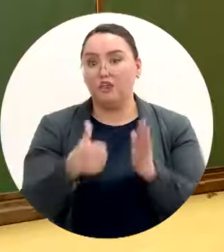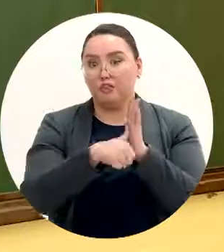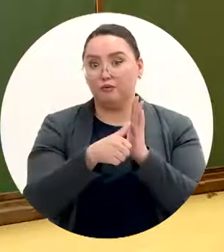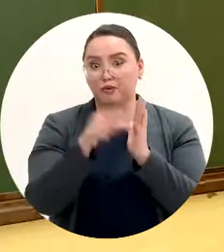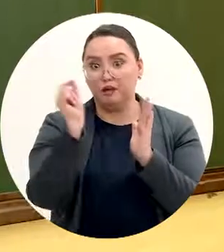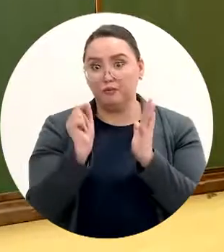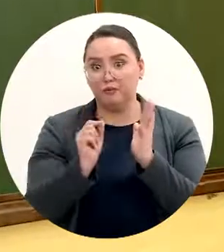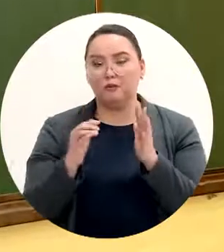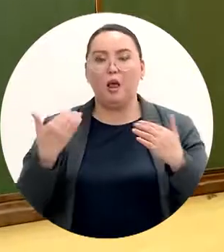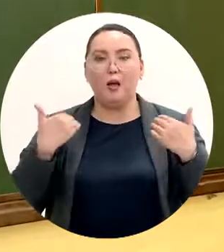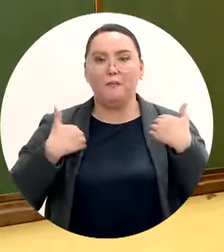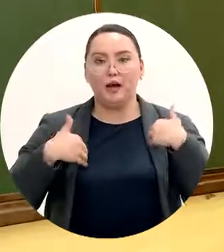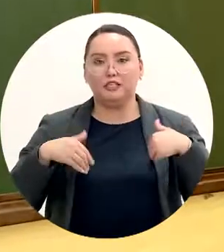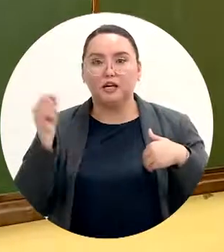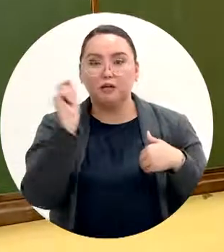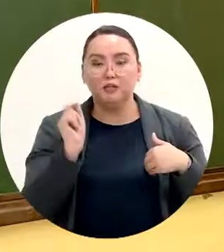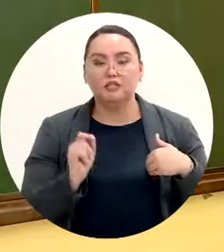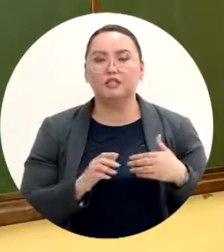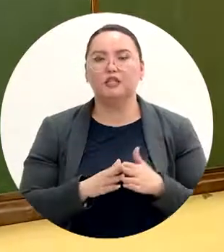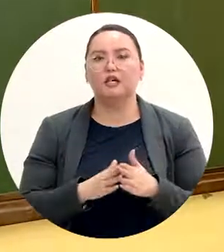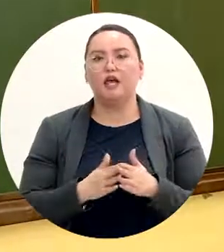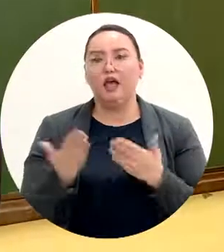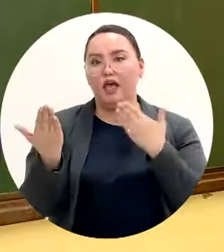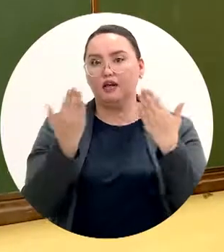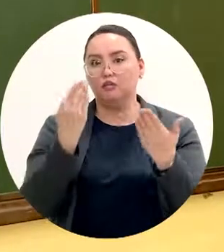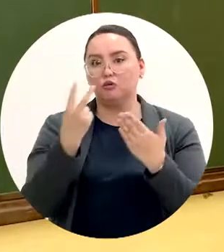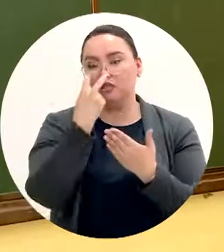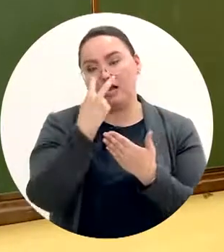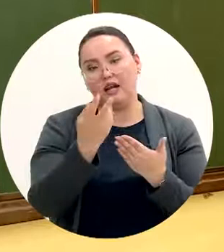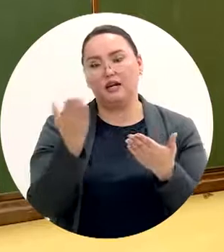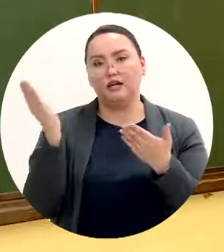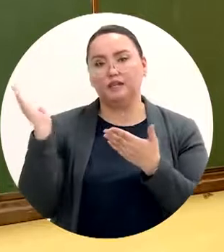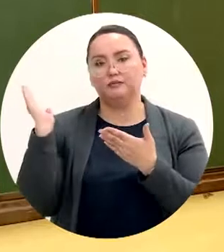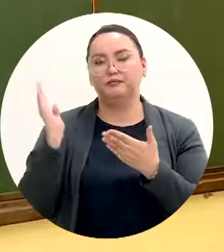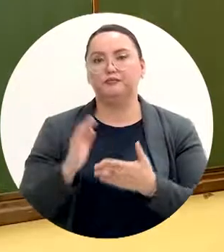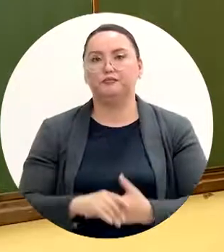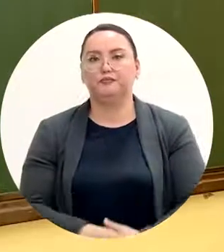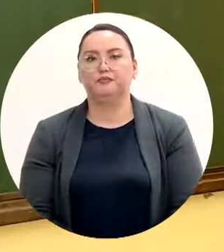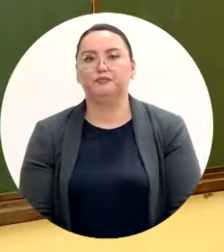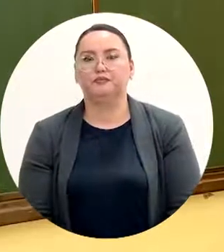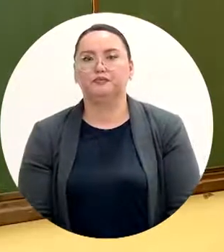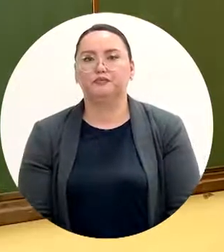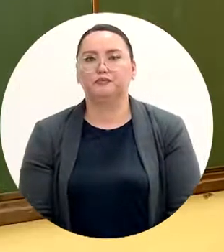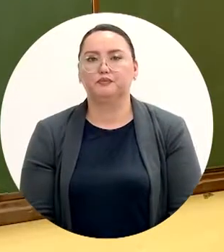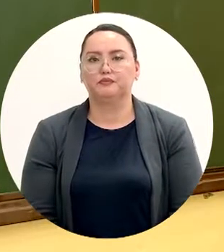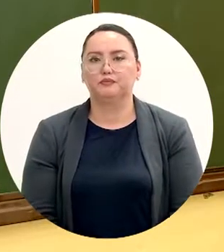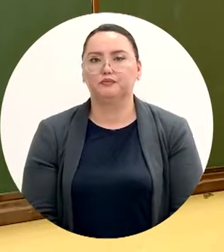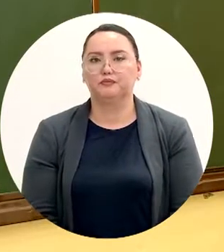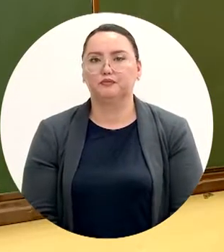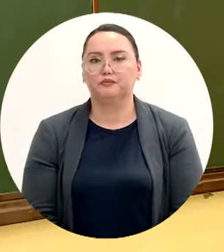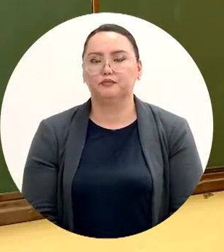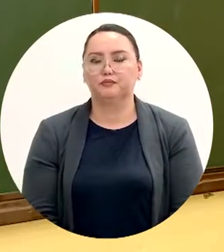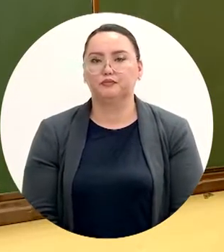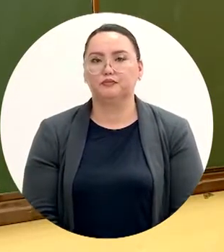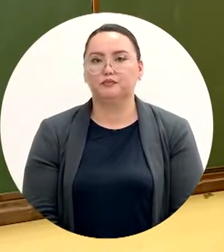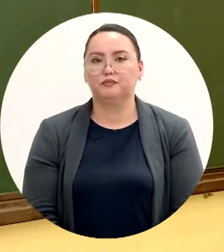За хүүхдүүдээ та тэмдэгтээ бичсэн бол багш нь хэрхэн бичих вэ гэснийг самбар дээр бичээ. Та бүхэн